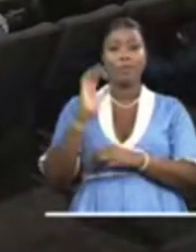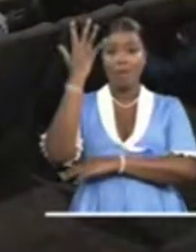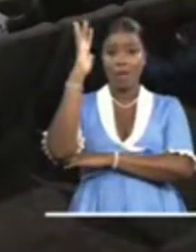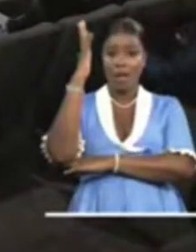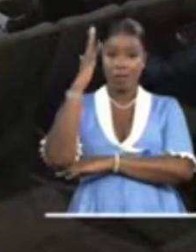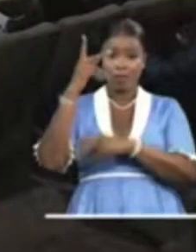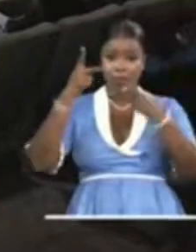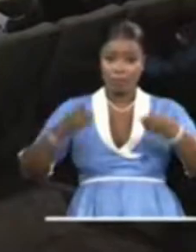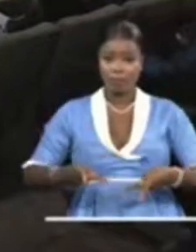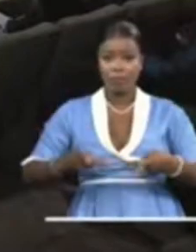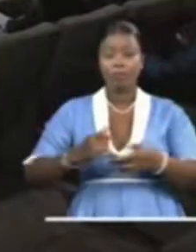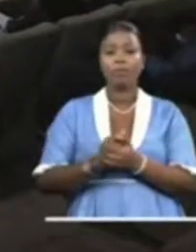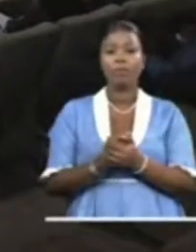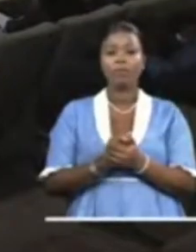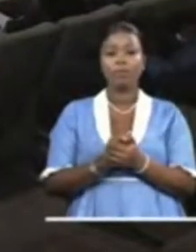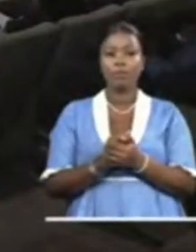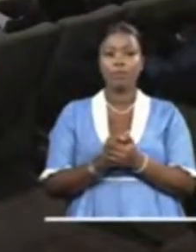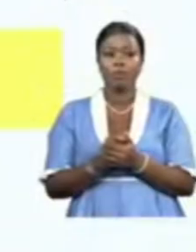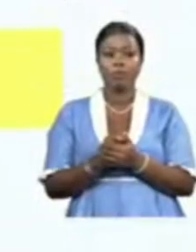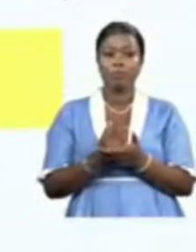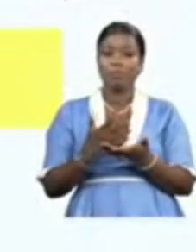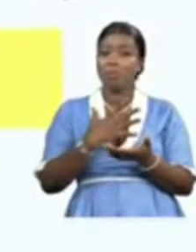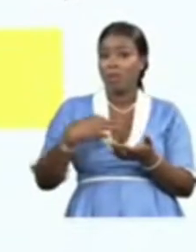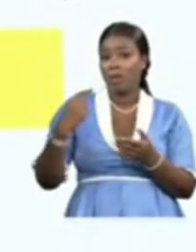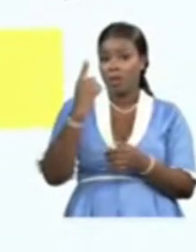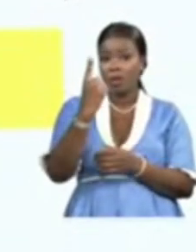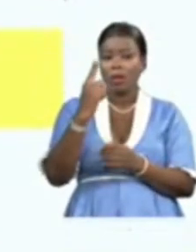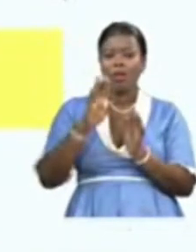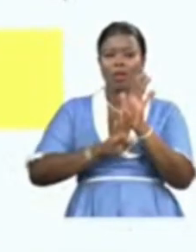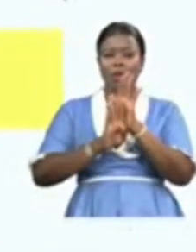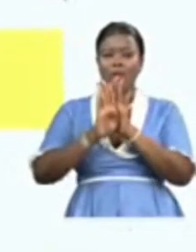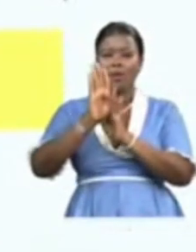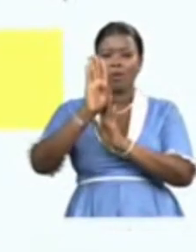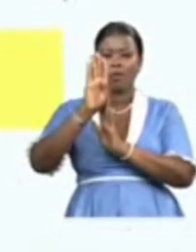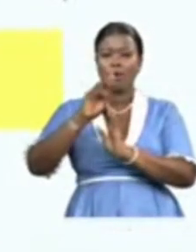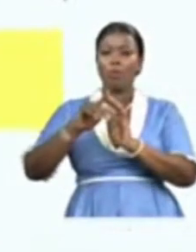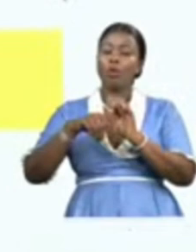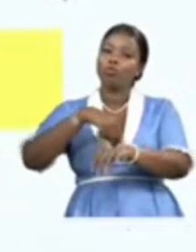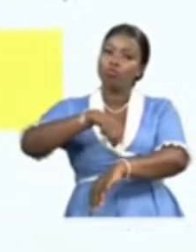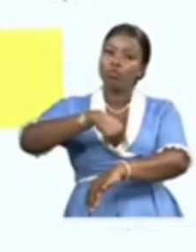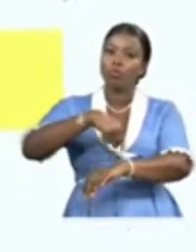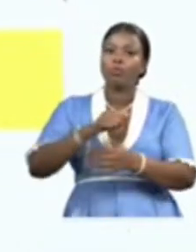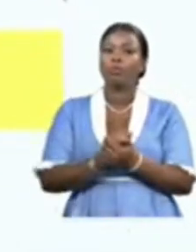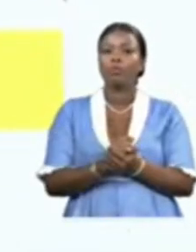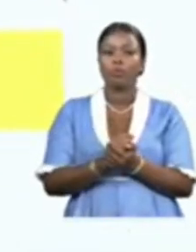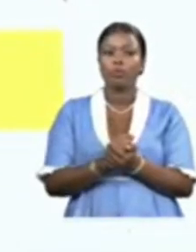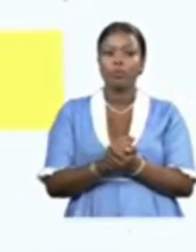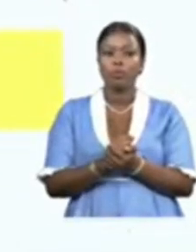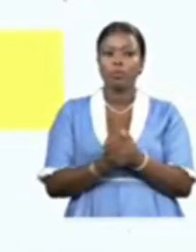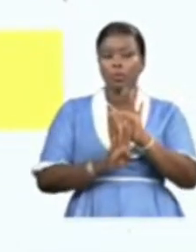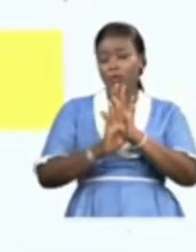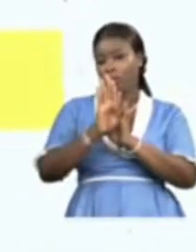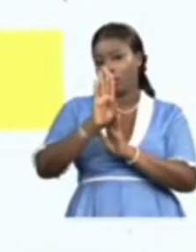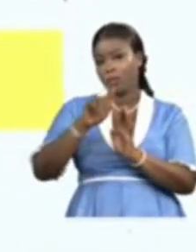représenteénagement optimal et développement durable aménagement et développement